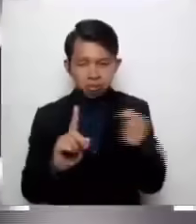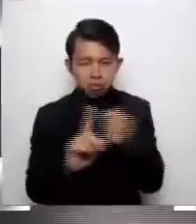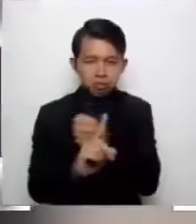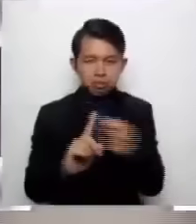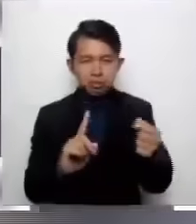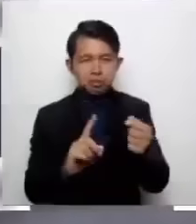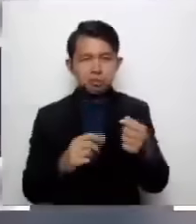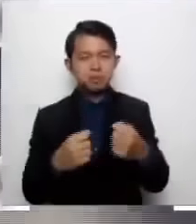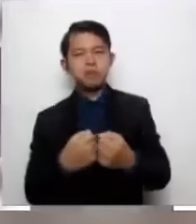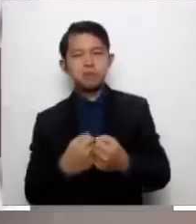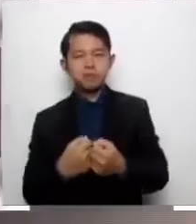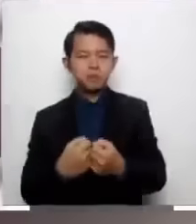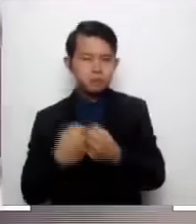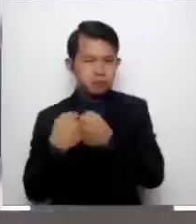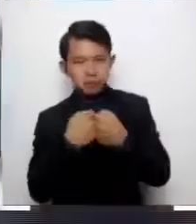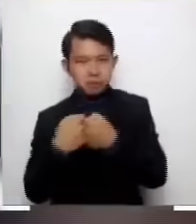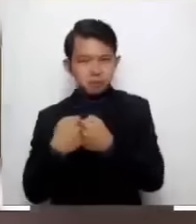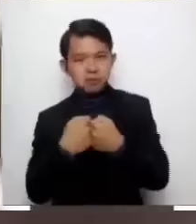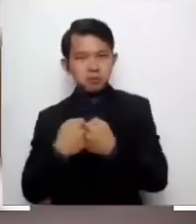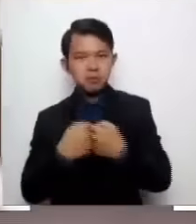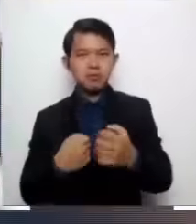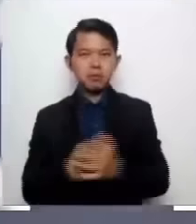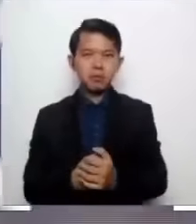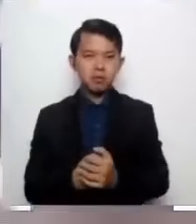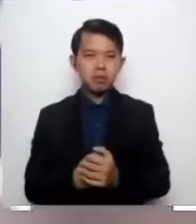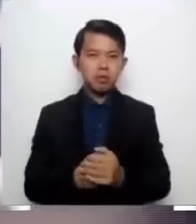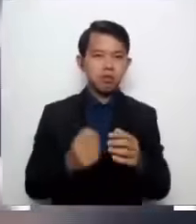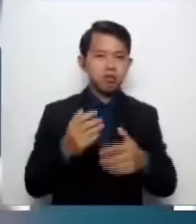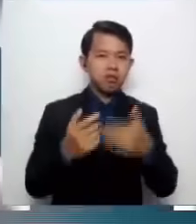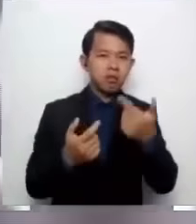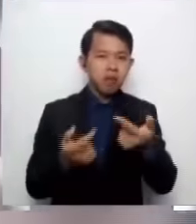suntuk nauwi rin sa pagputok ng